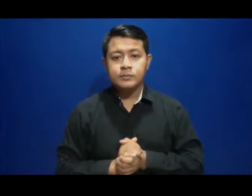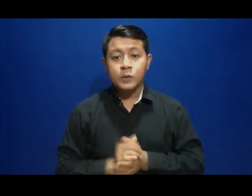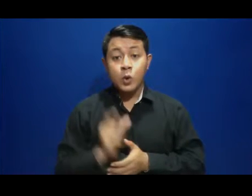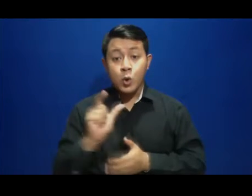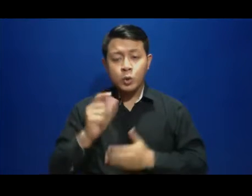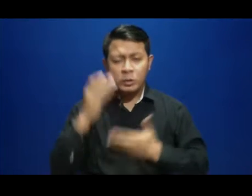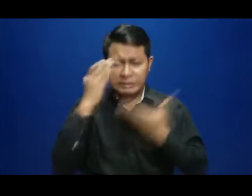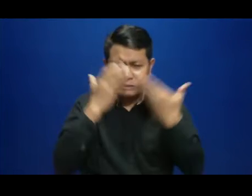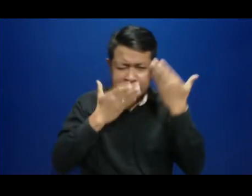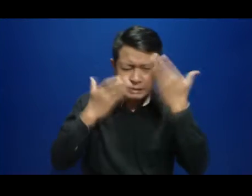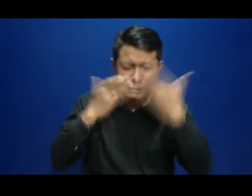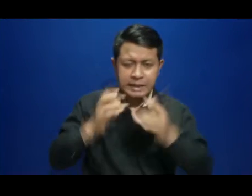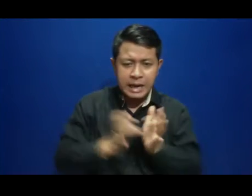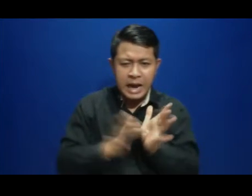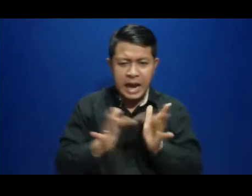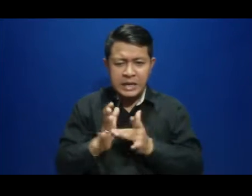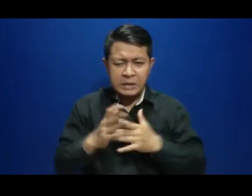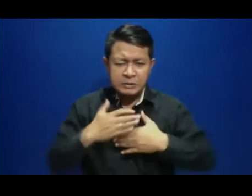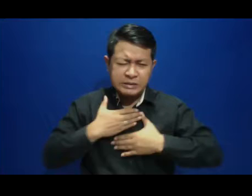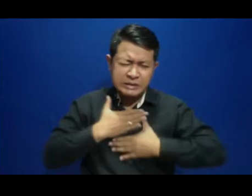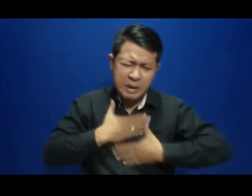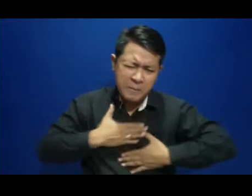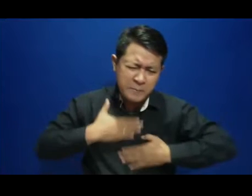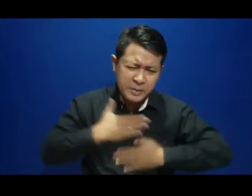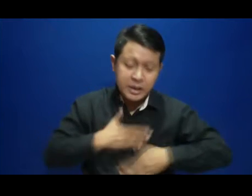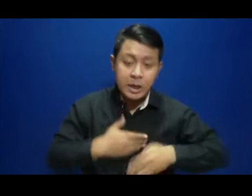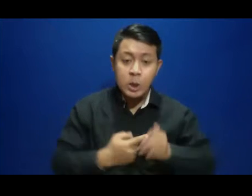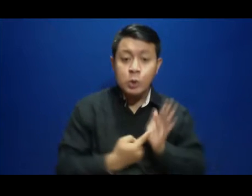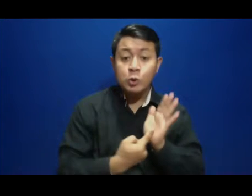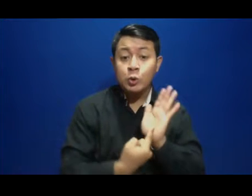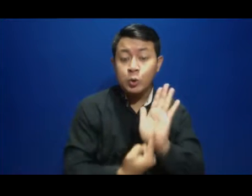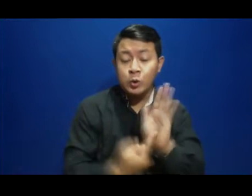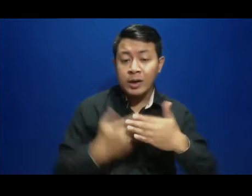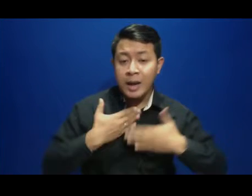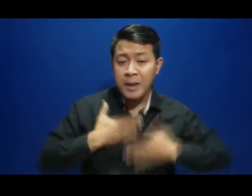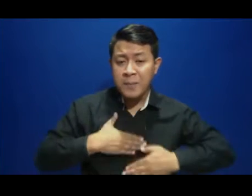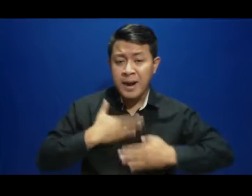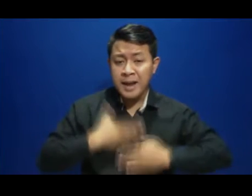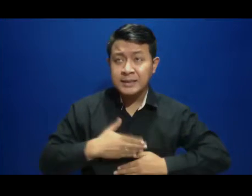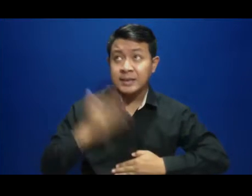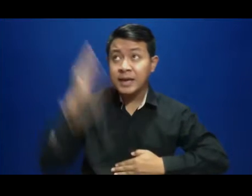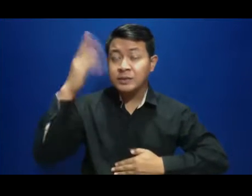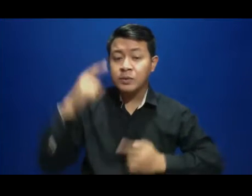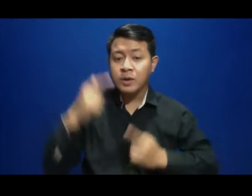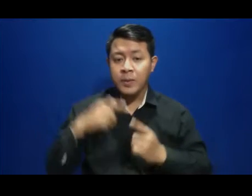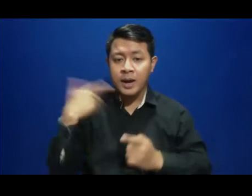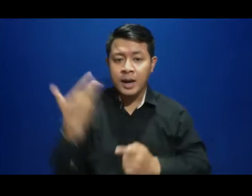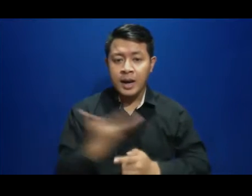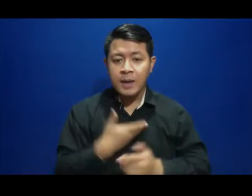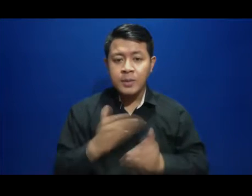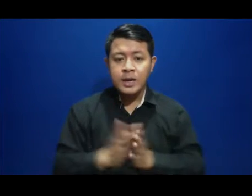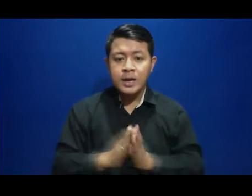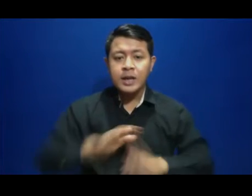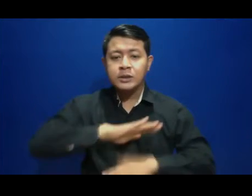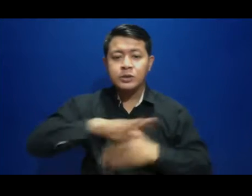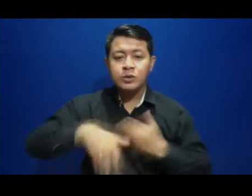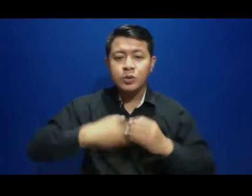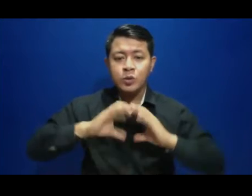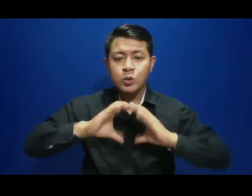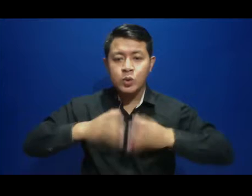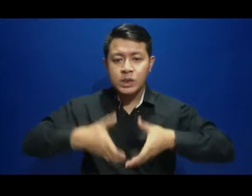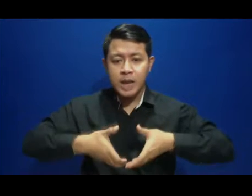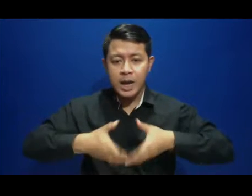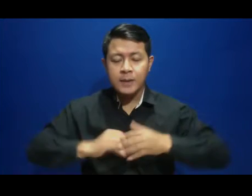Demi sengsara Yesus yang pedih, tunjukkanlah belas kasih-Mu kepada kami dan seluruh dunia.